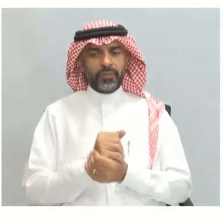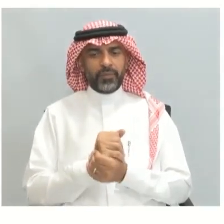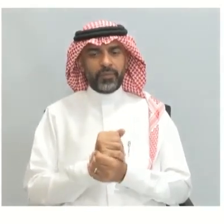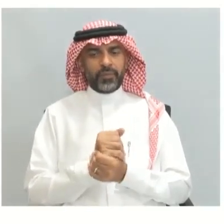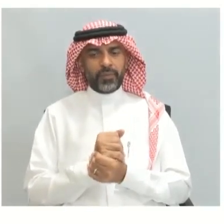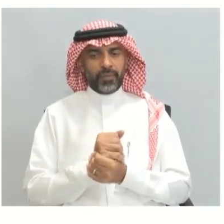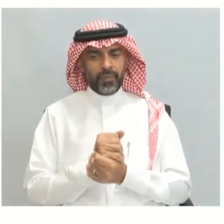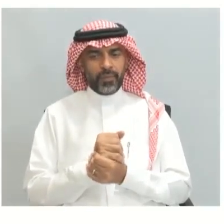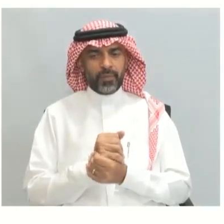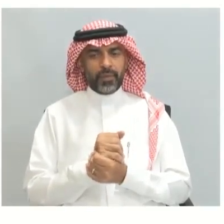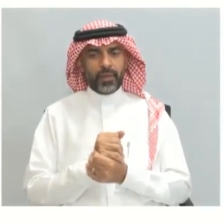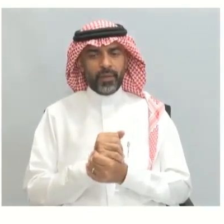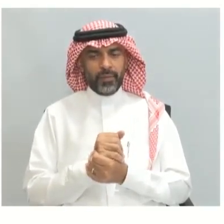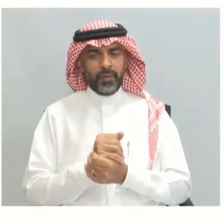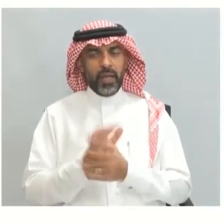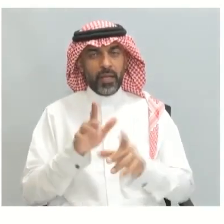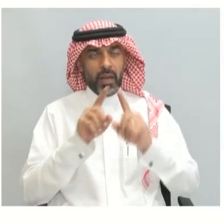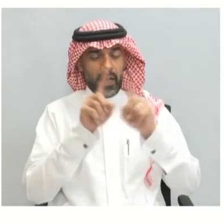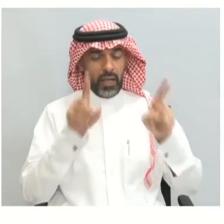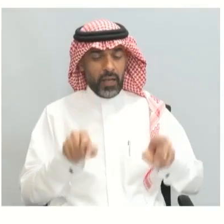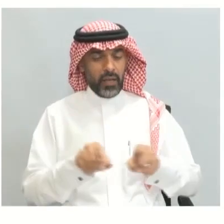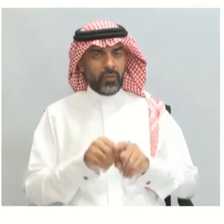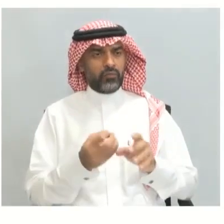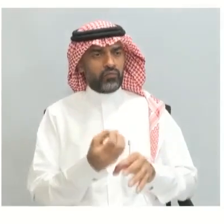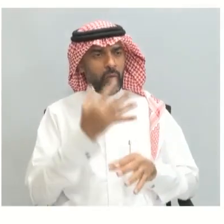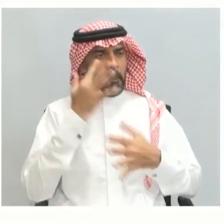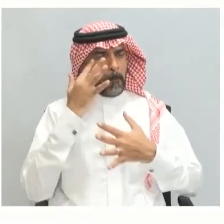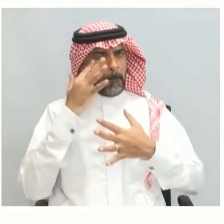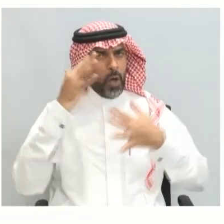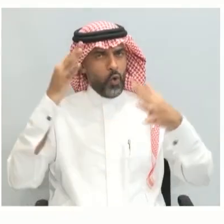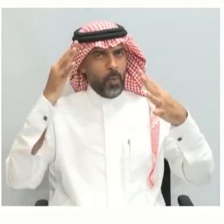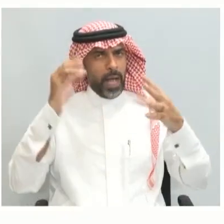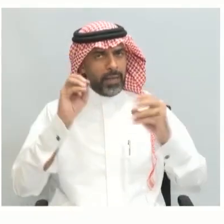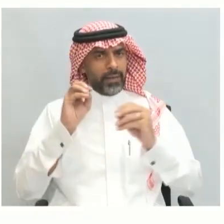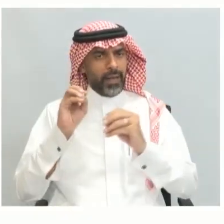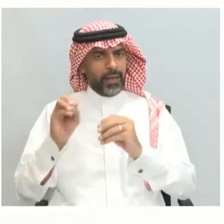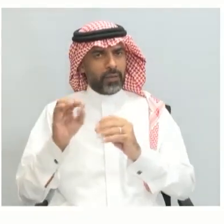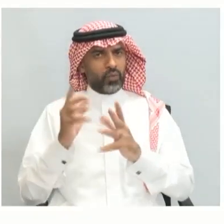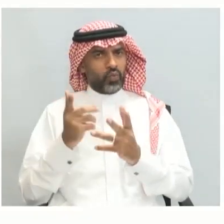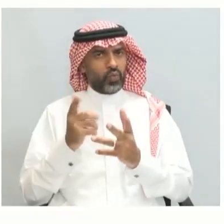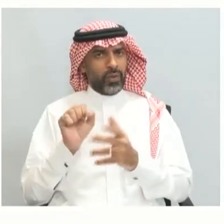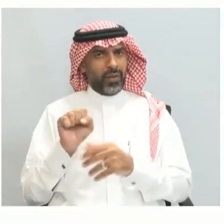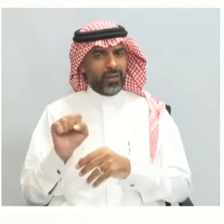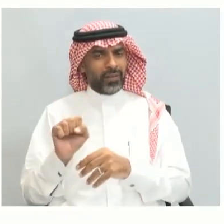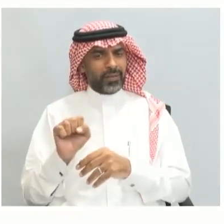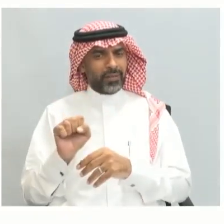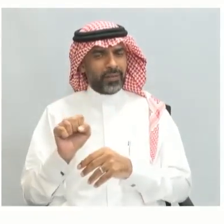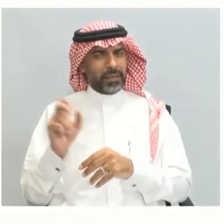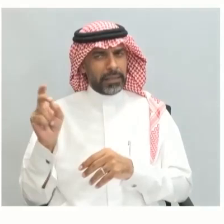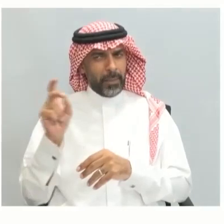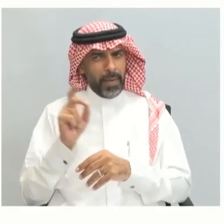نستطيع ان نبرز معلومات سواء كانت ظواهر